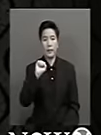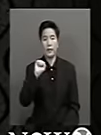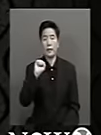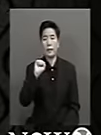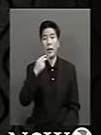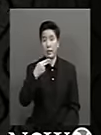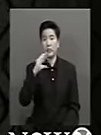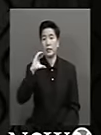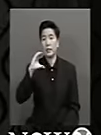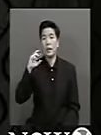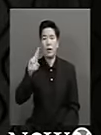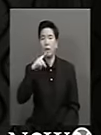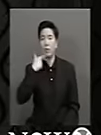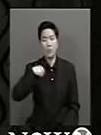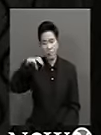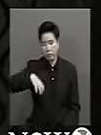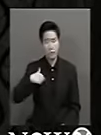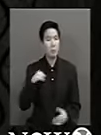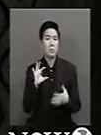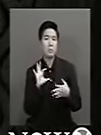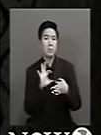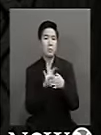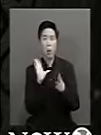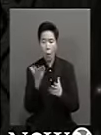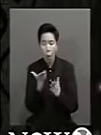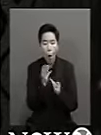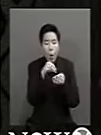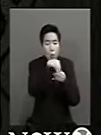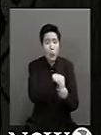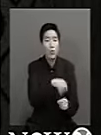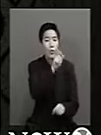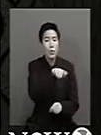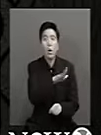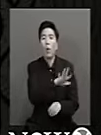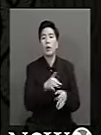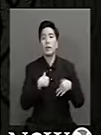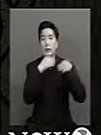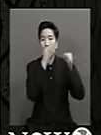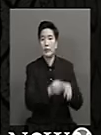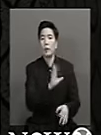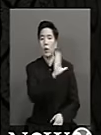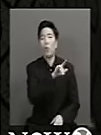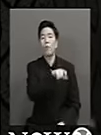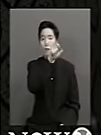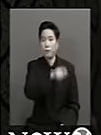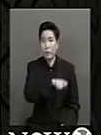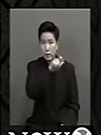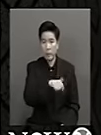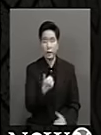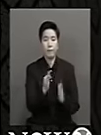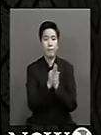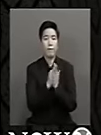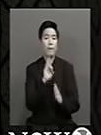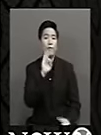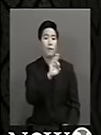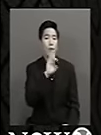านนั้นไม่ได้มีความเกี่ยวข้องส่วนการขอลี้ภัยก็ขึ้นอยู่การตัดสินใจของรัฐบาลฝรั่งเศสนะครับโดยทาง Facebook ท